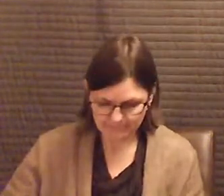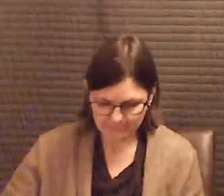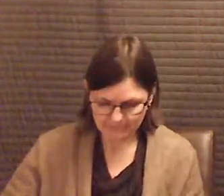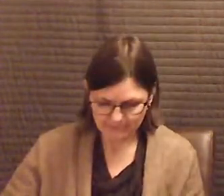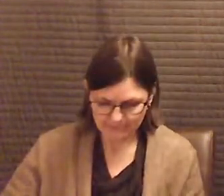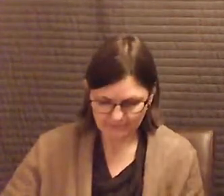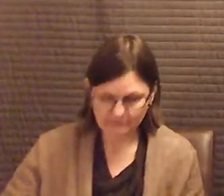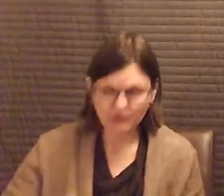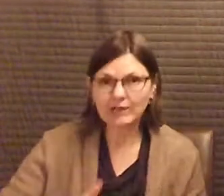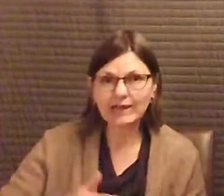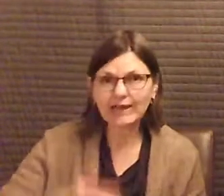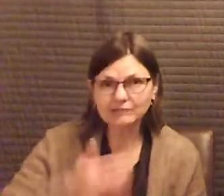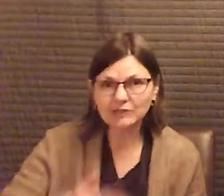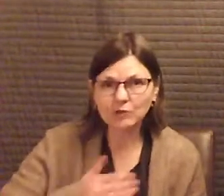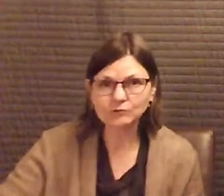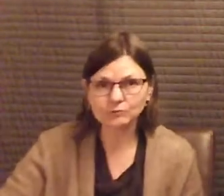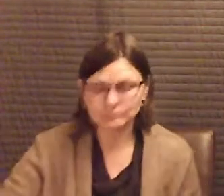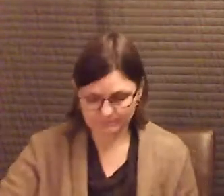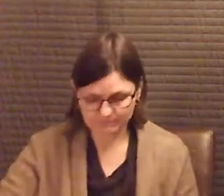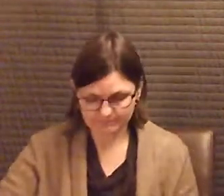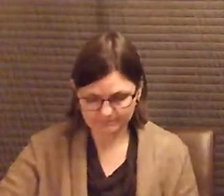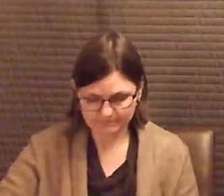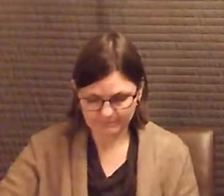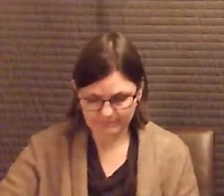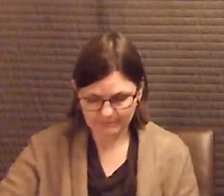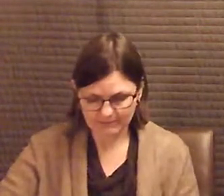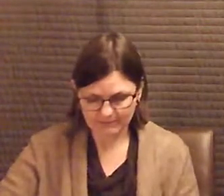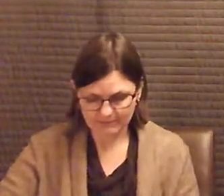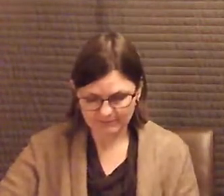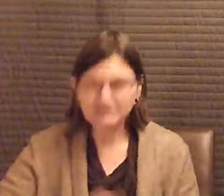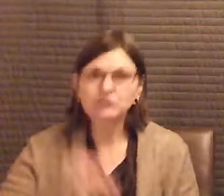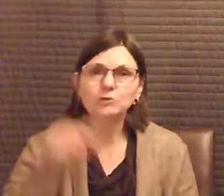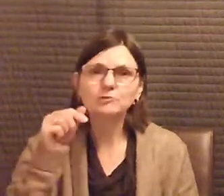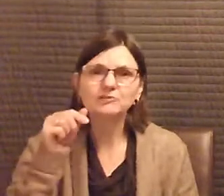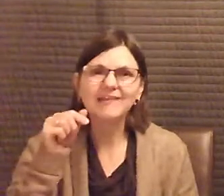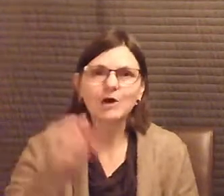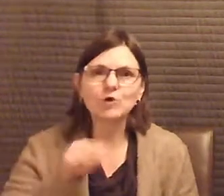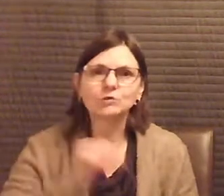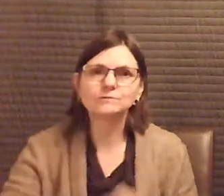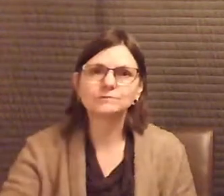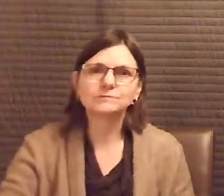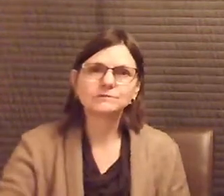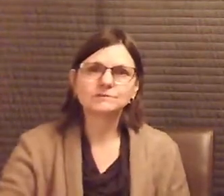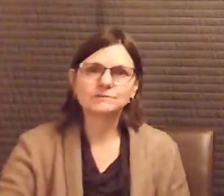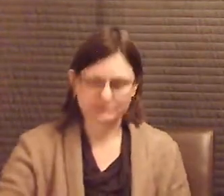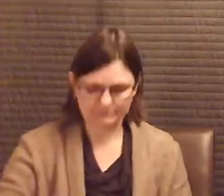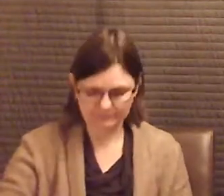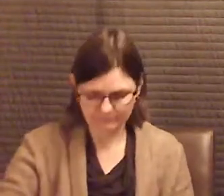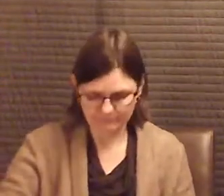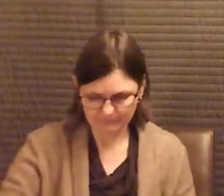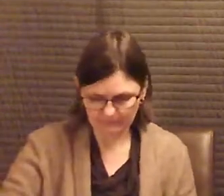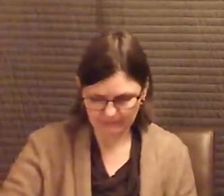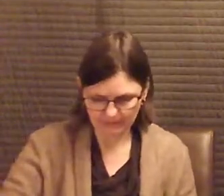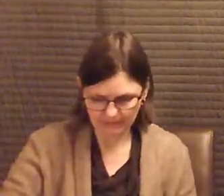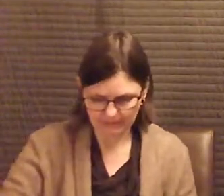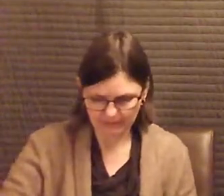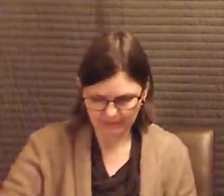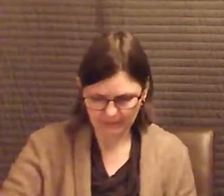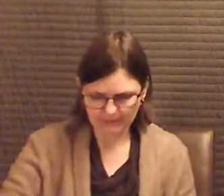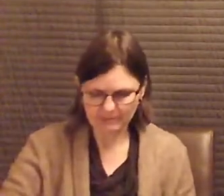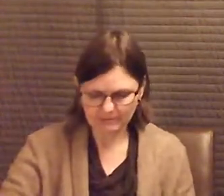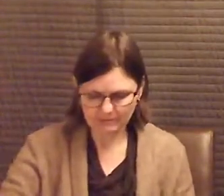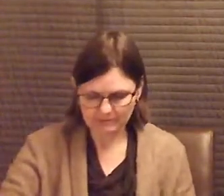titel is waar zonder dat kan je heel avond hierover doen lucas dit is appel in twee maar dit gebeurt vandaag ook hem aanbiedt lief